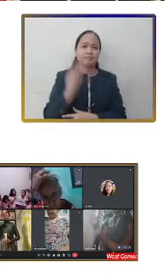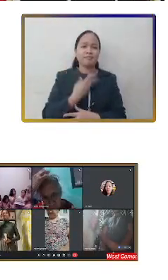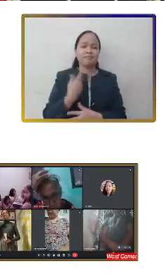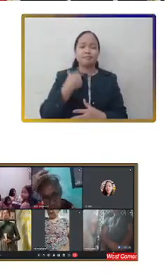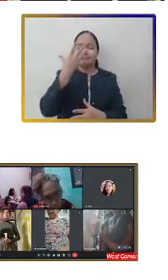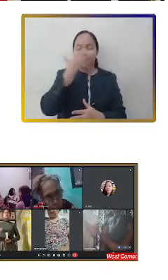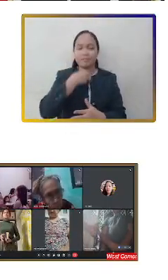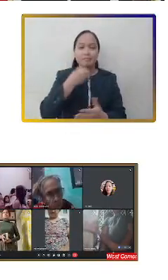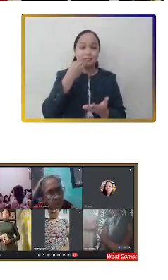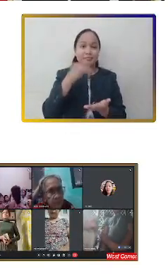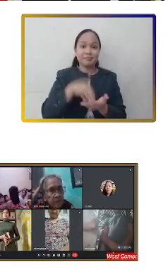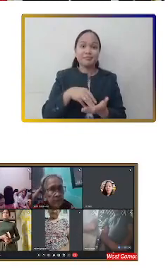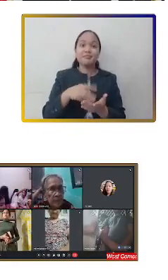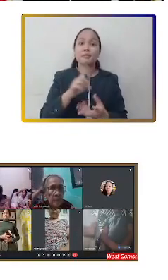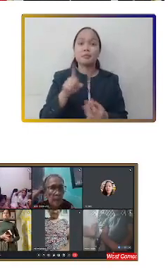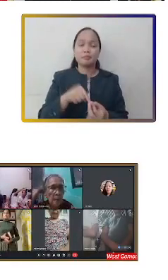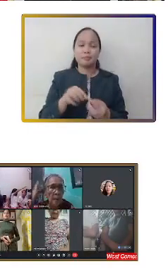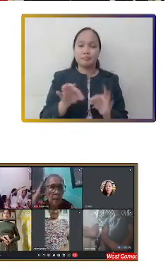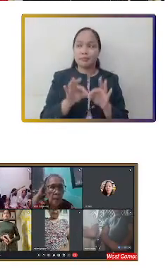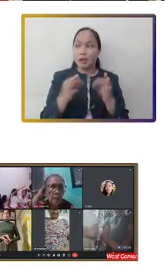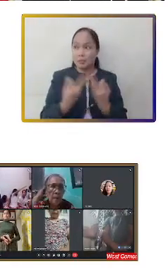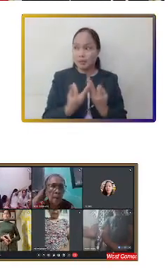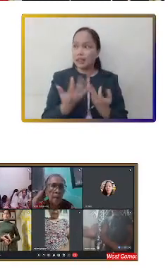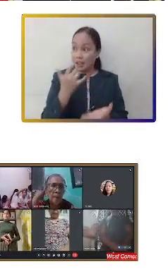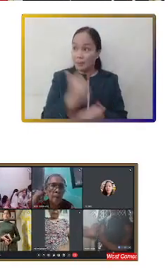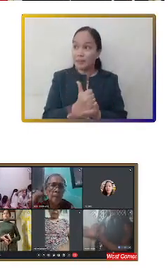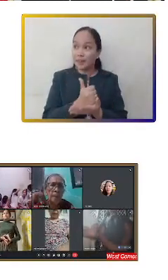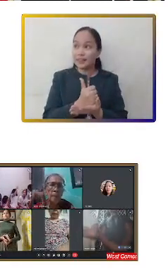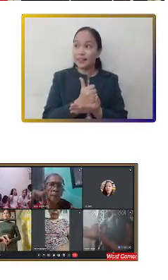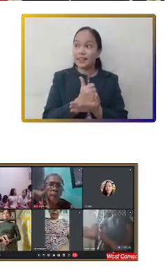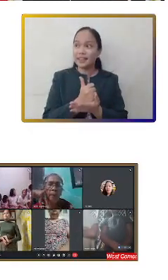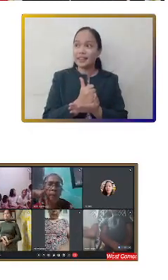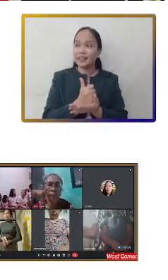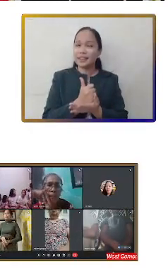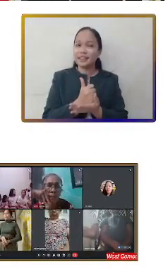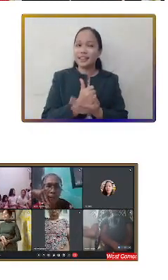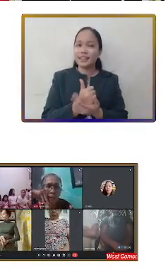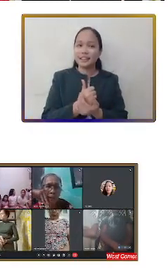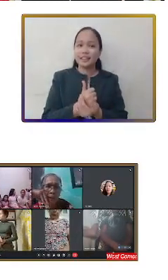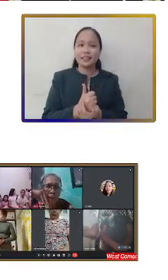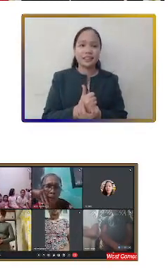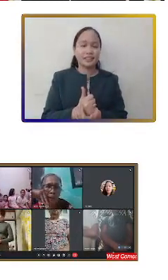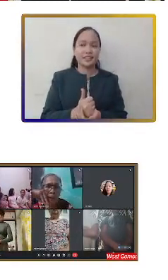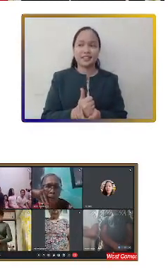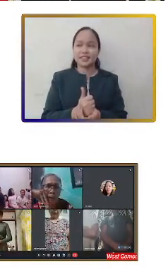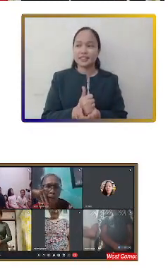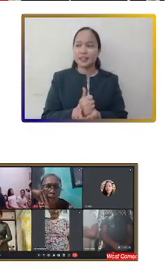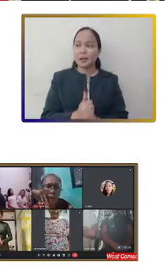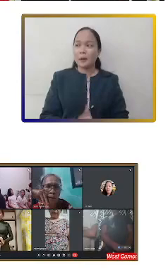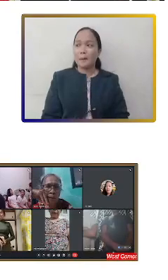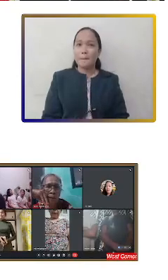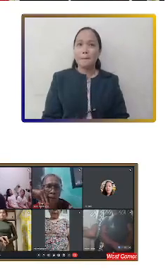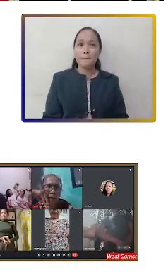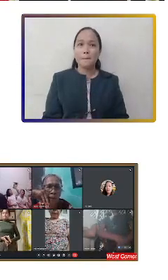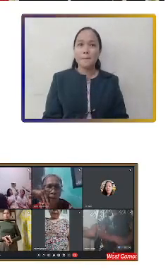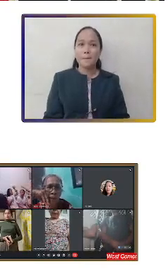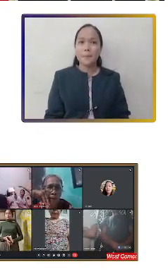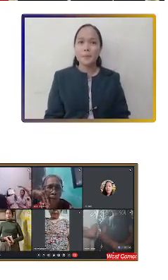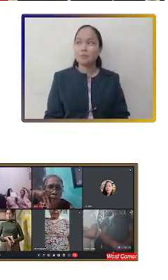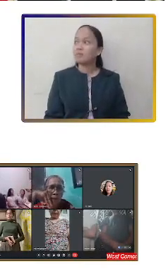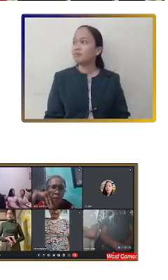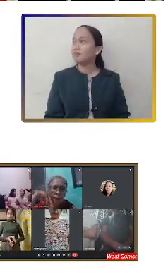about family. Amen. Amen. Ano, mukhang marami talagang tinabla, no? Mukhang nabakante yung kabilang side,